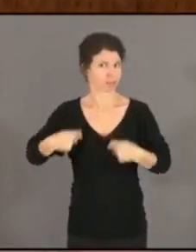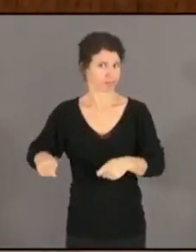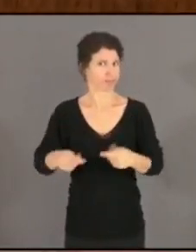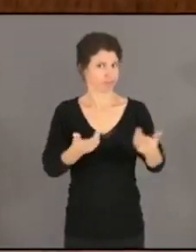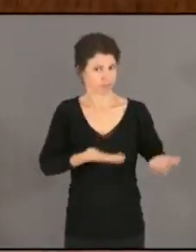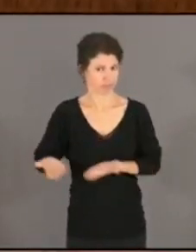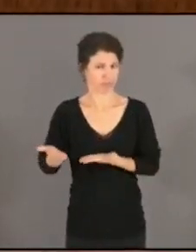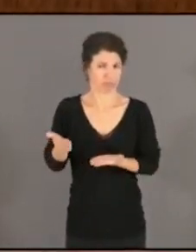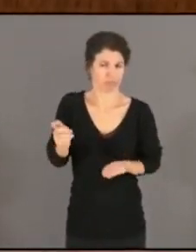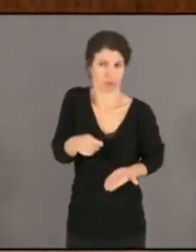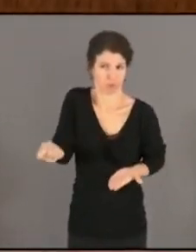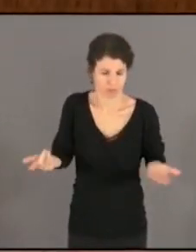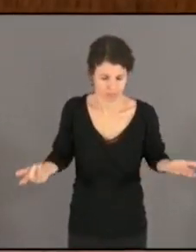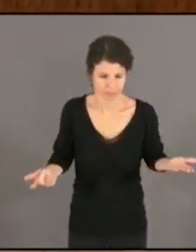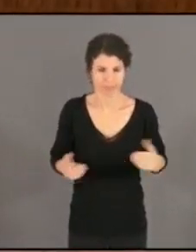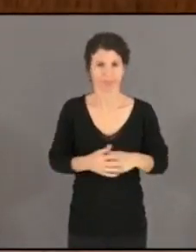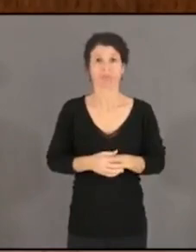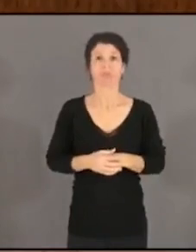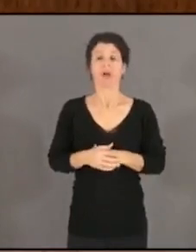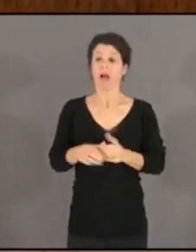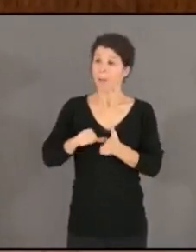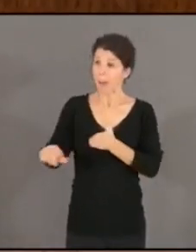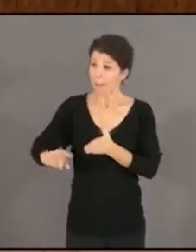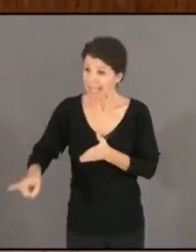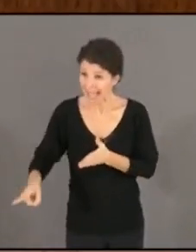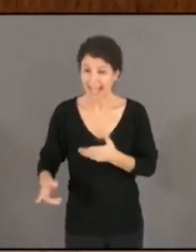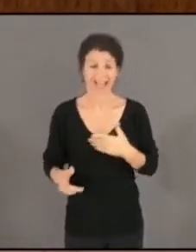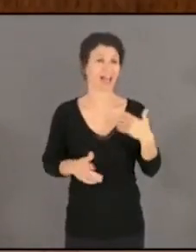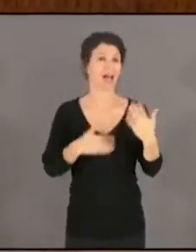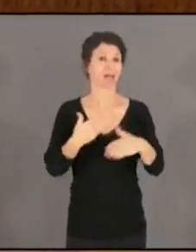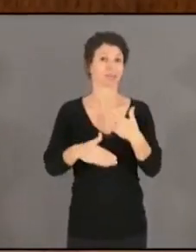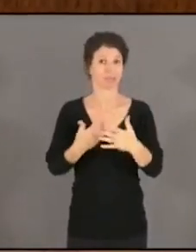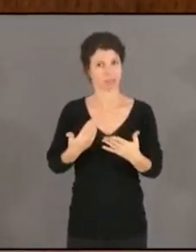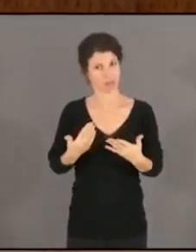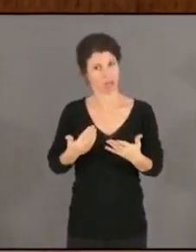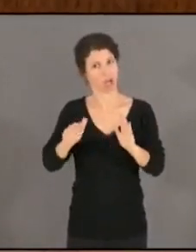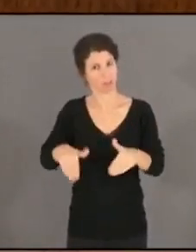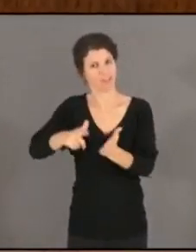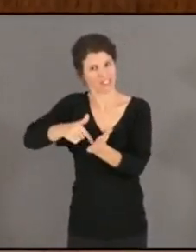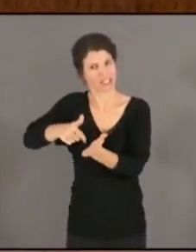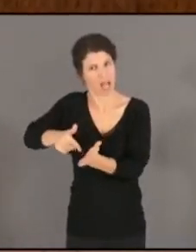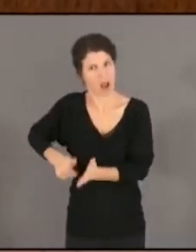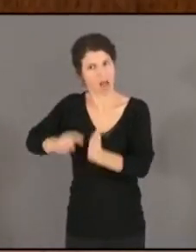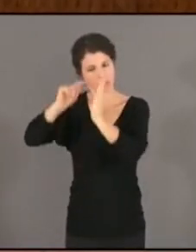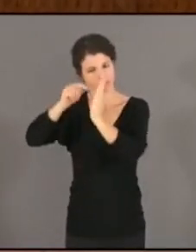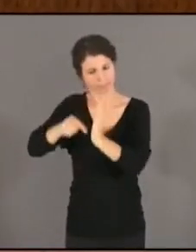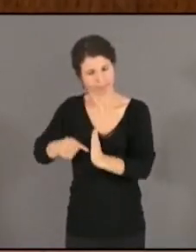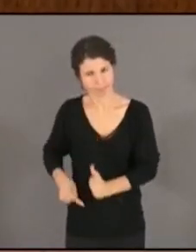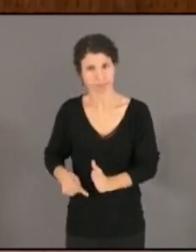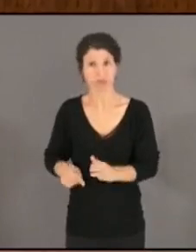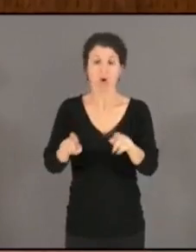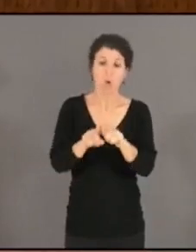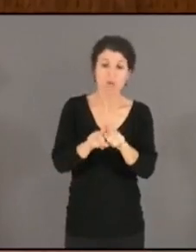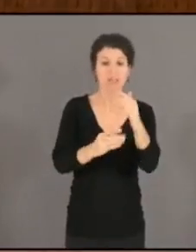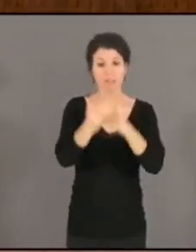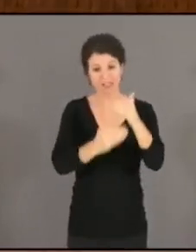volontiers. Des impayés qui ne sont pas recouvrés et qui représentent plusieurs points de fiscalité. Un manque patent de planification des